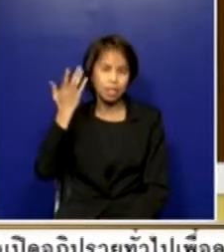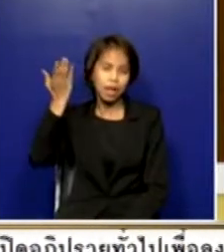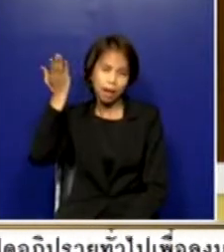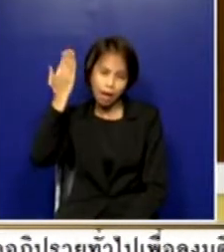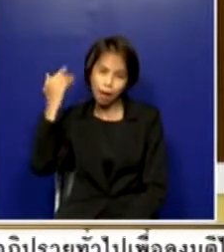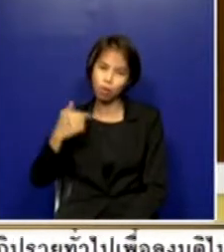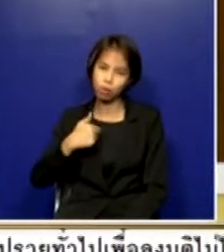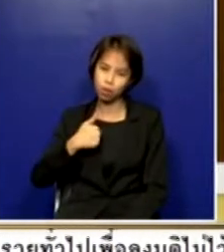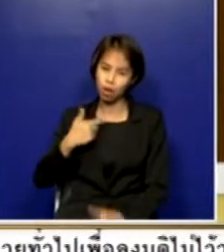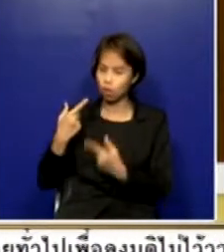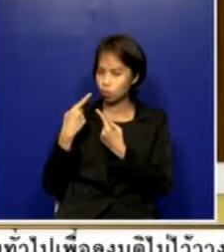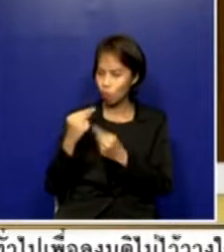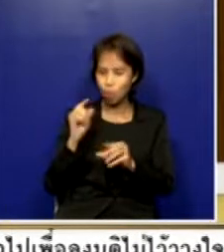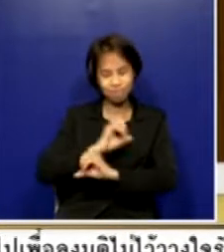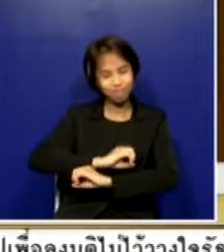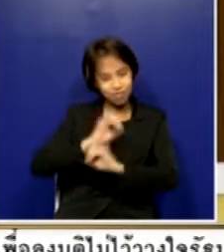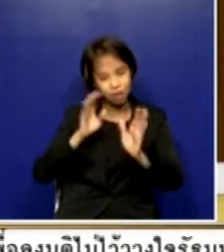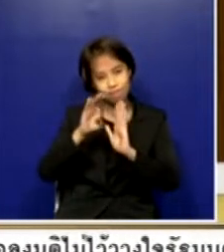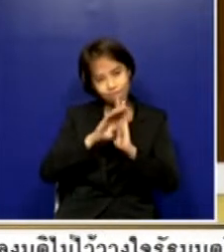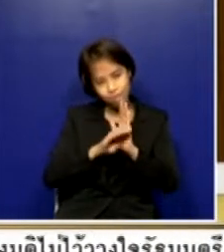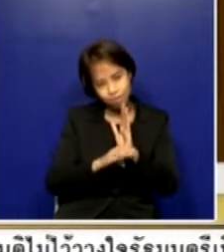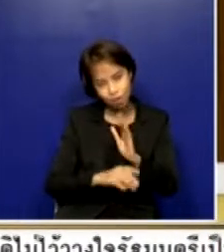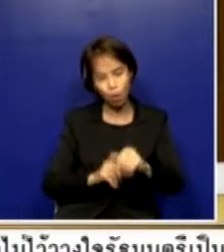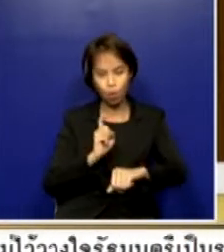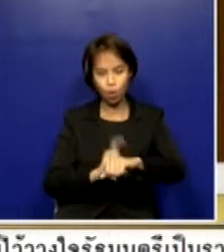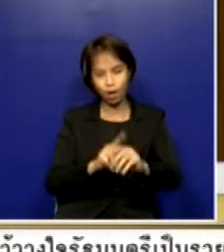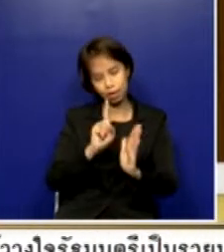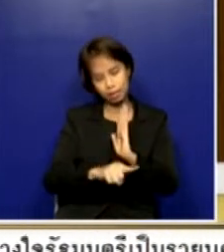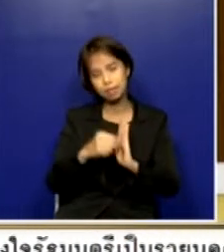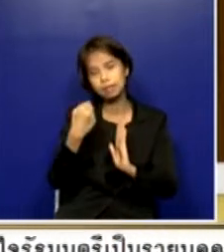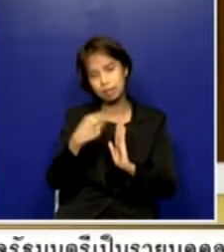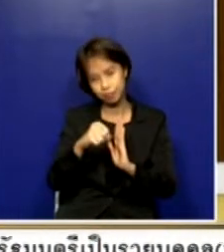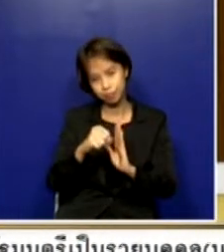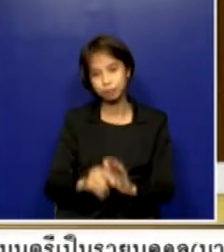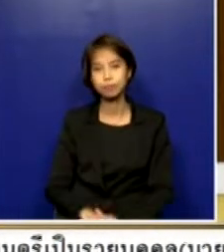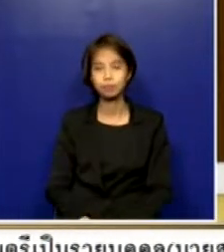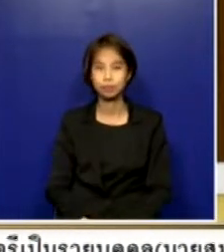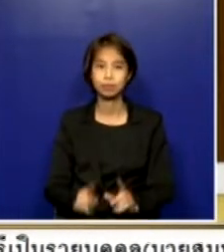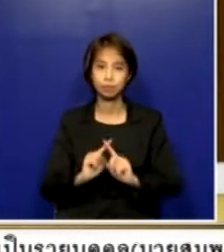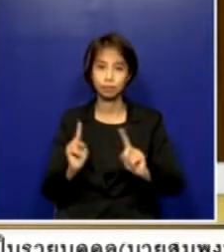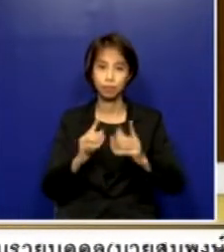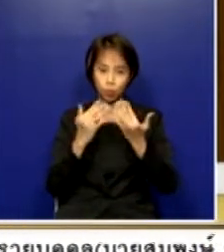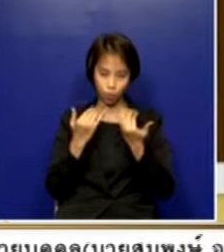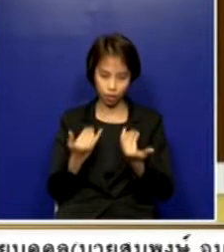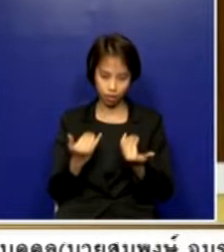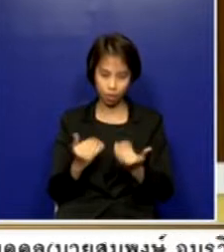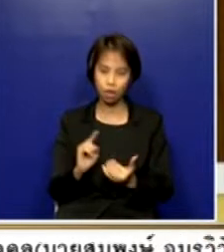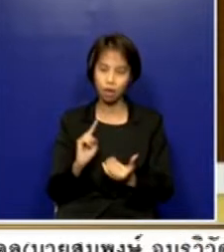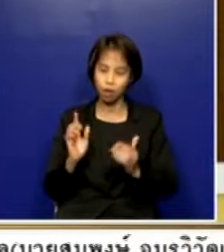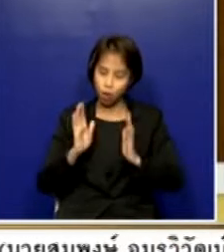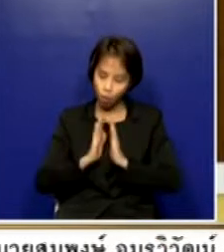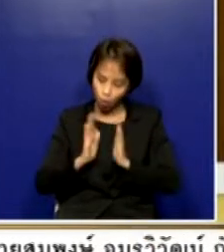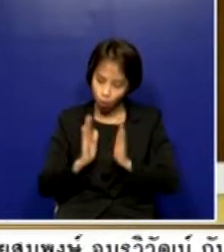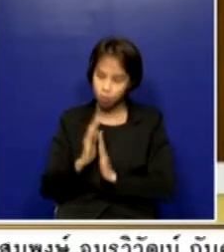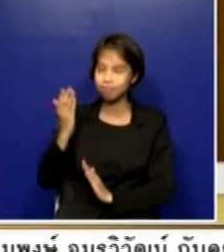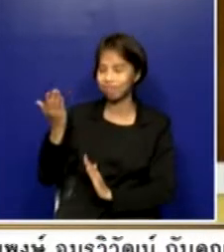นะครับถ้าดูแล้วมีประเด็นไหนที่คุณประเสริฐทำให้กูจุลภักดิ์หน้าปัดเสียหายจะมีการนำเรื่องไปยื่นฟ้องทั้งคดีแพ่ง